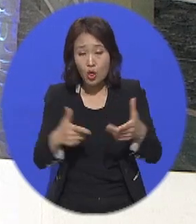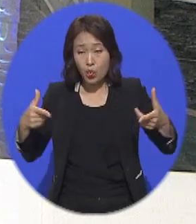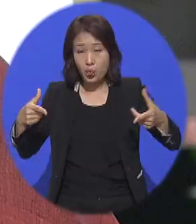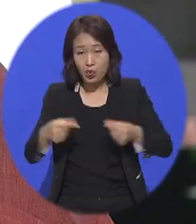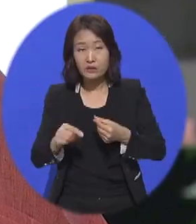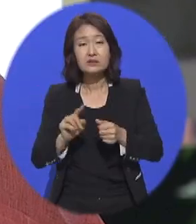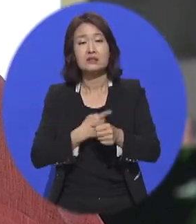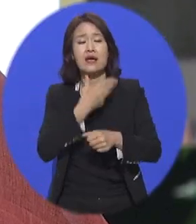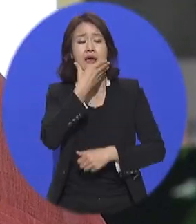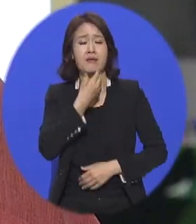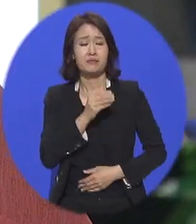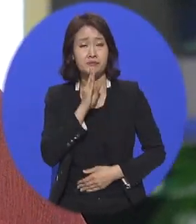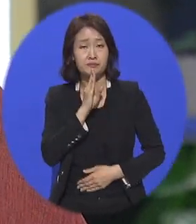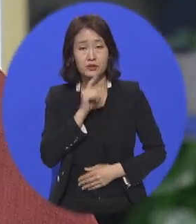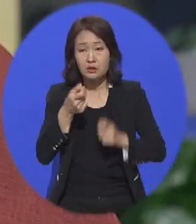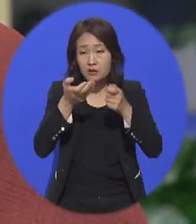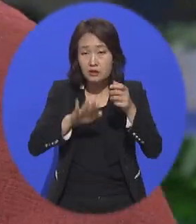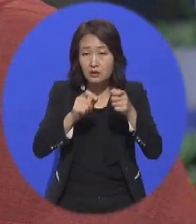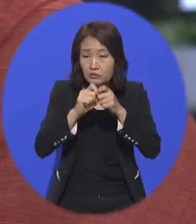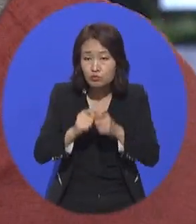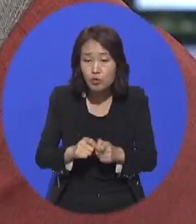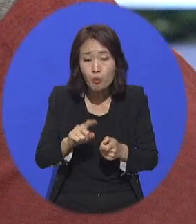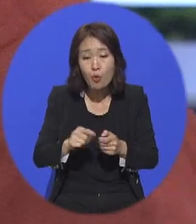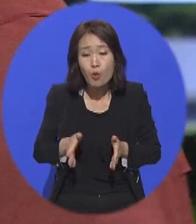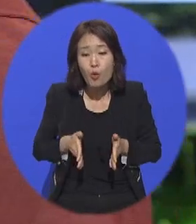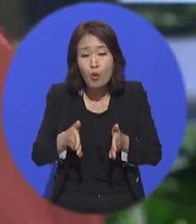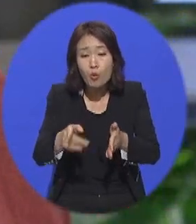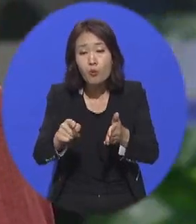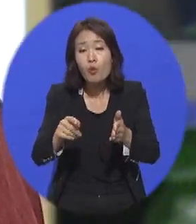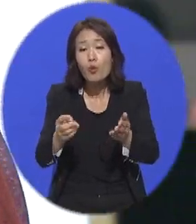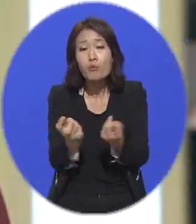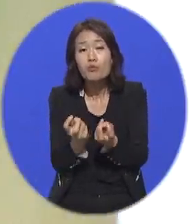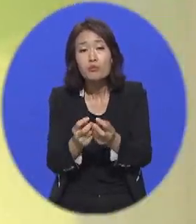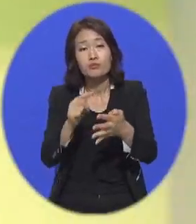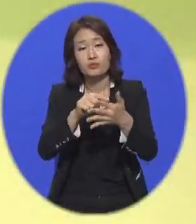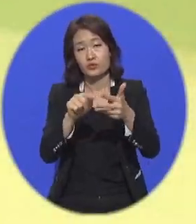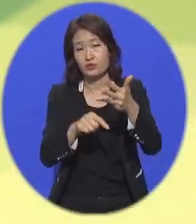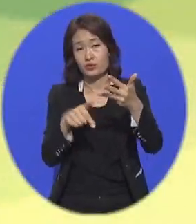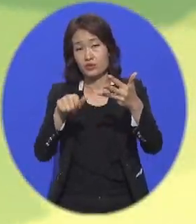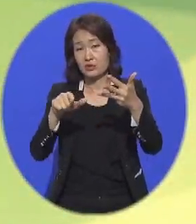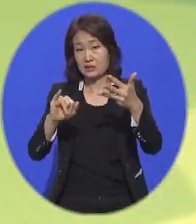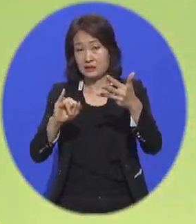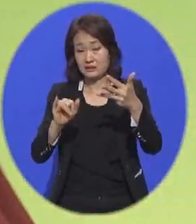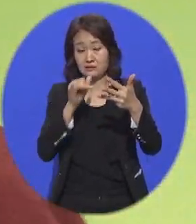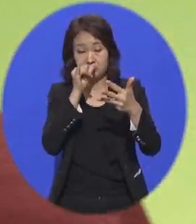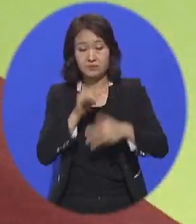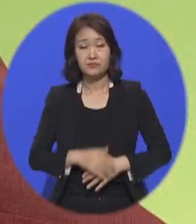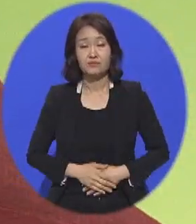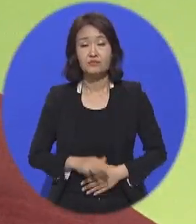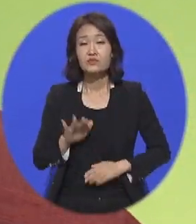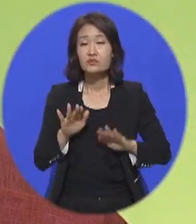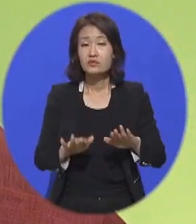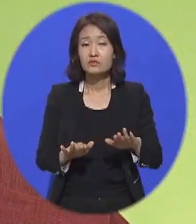행복입니다. 그런데 이것을 구체적으로 가는 길을 여덟 가지 길이 있습니다. 이것을 우리는